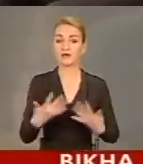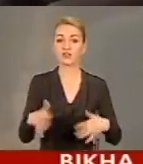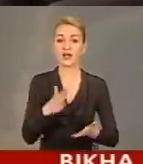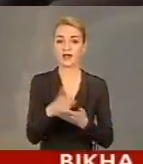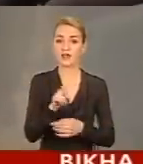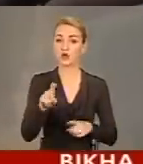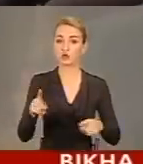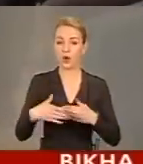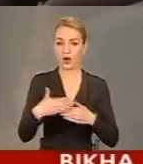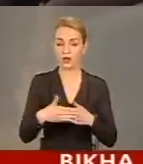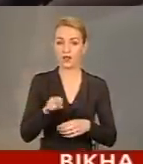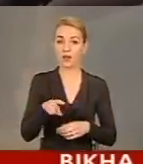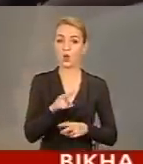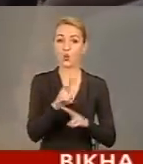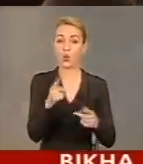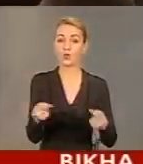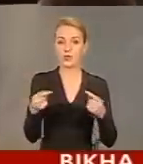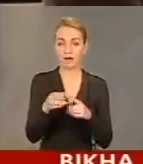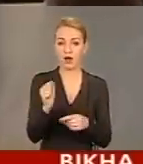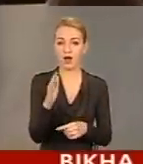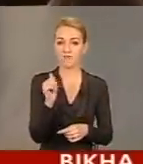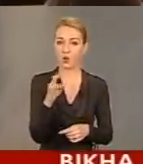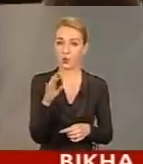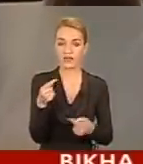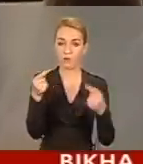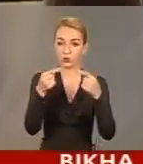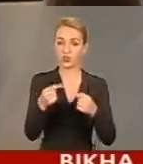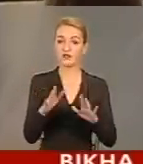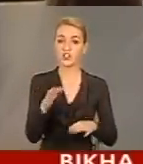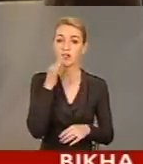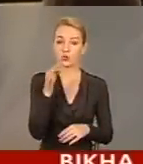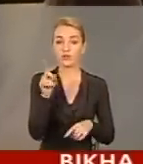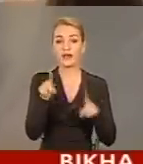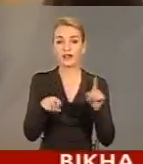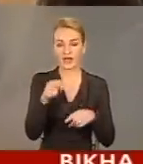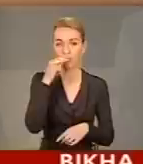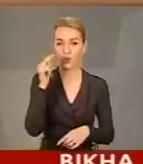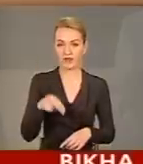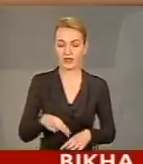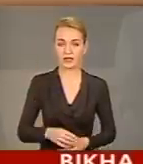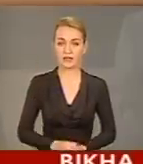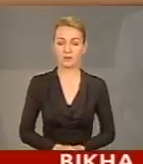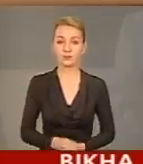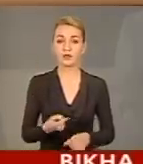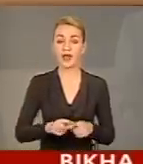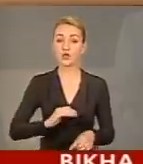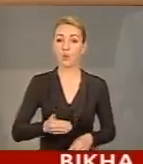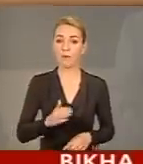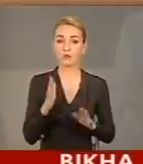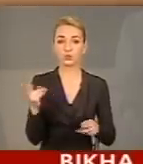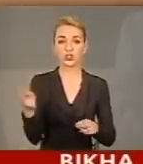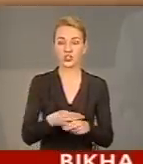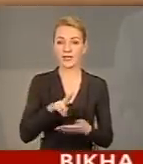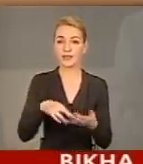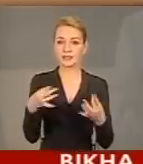за що карати, але кого саме, Аваков не поточнив, лише натякнув, де ті провинилися. Ці компанії будуть лишені ліцензій